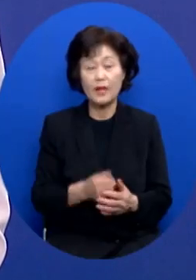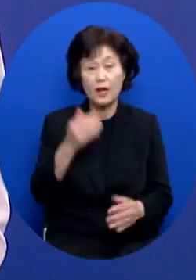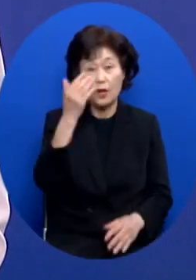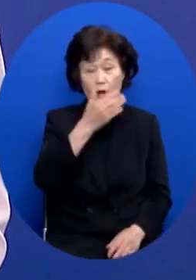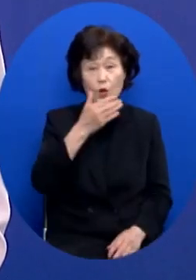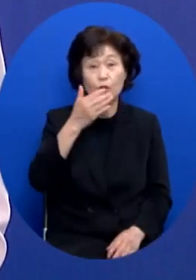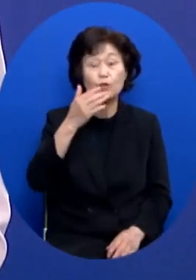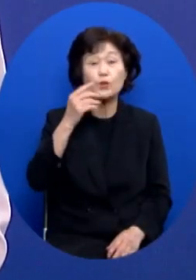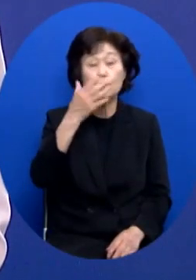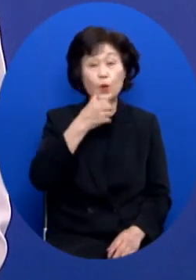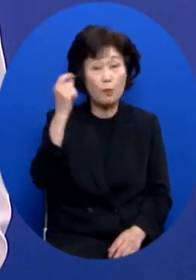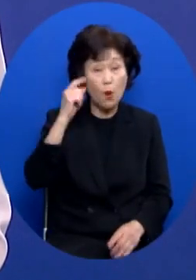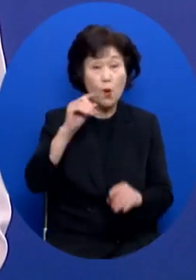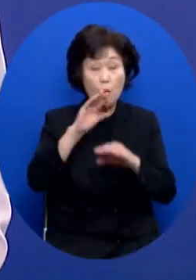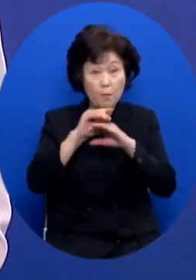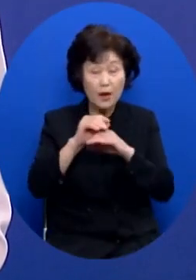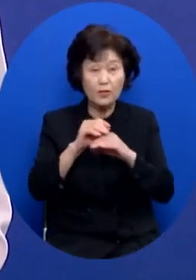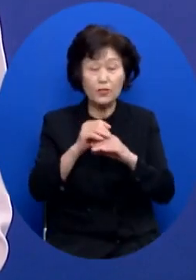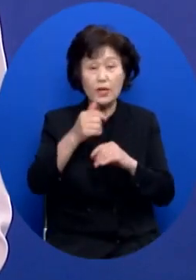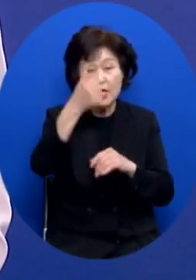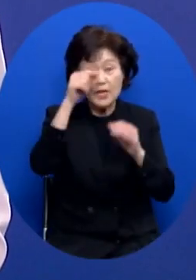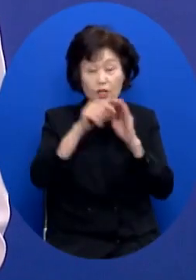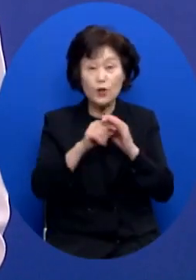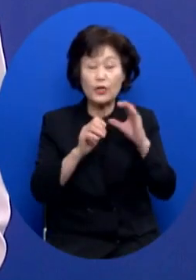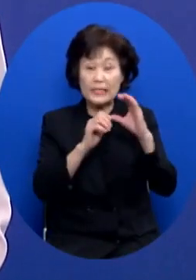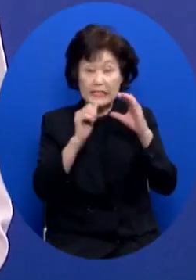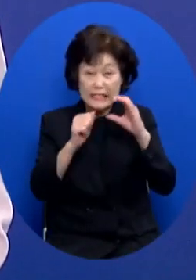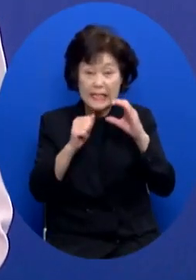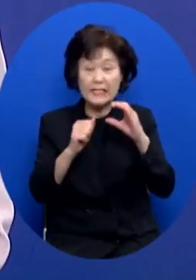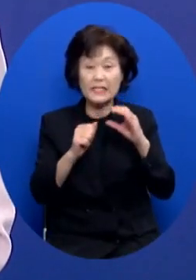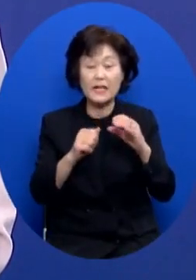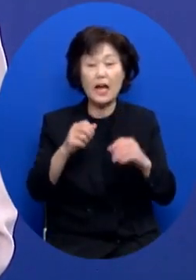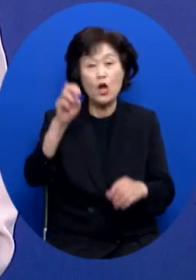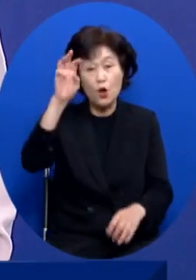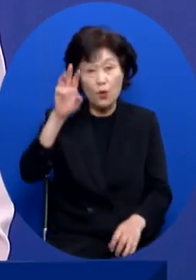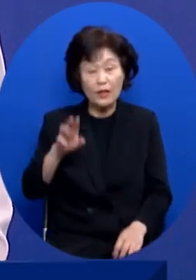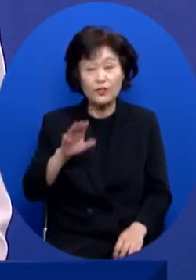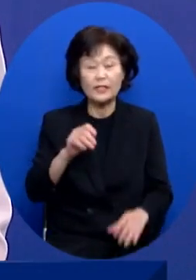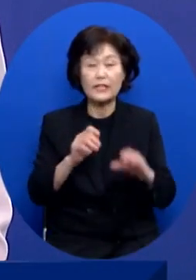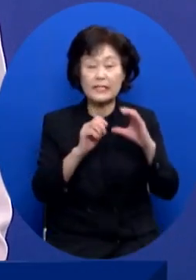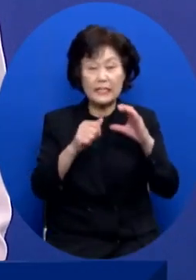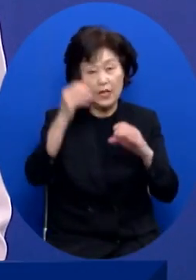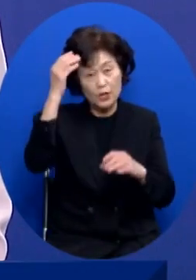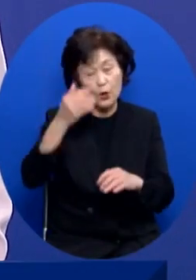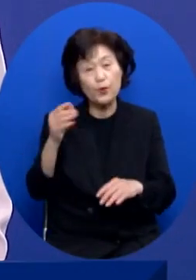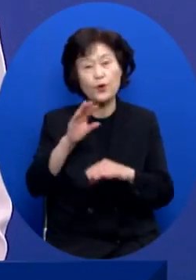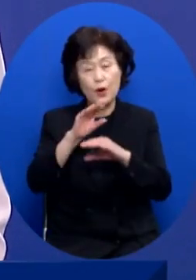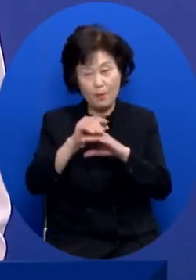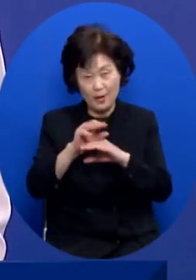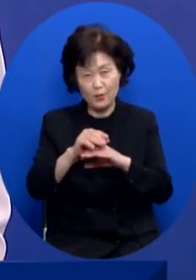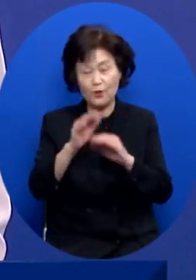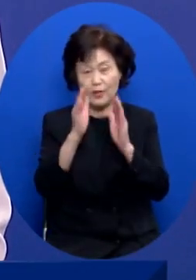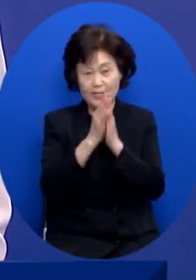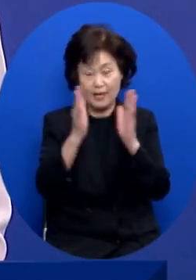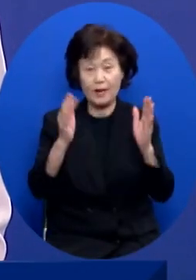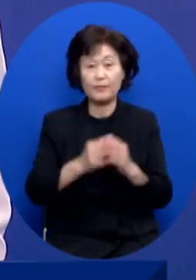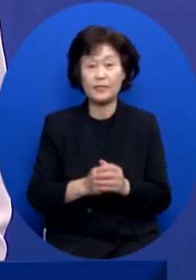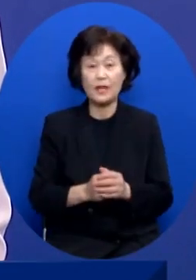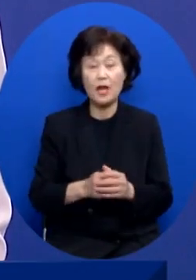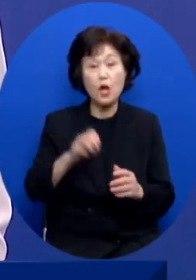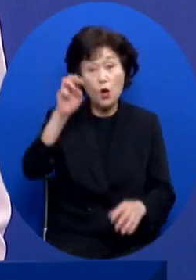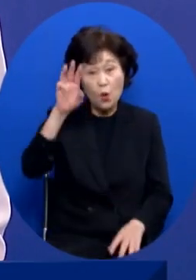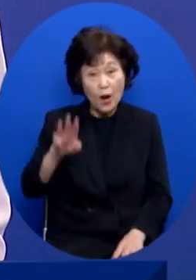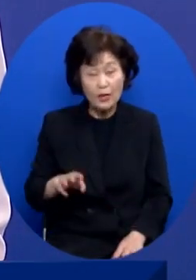순수 보금 방송 CTS 기독교 tvga 비고 광주에서 특별 방송 CTS 위크를 진행합니다 CTS 위크인